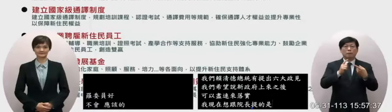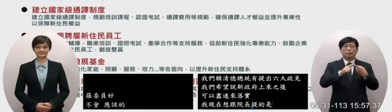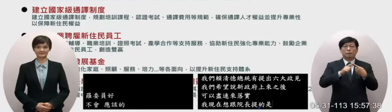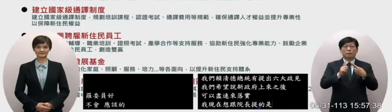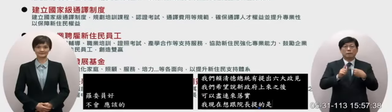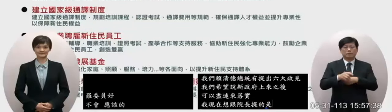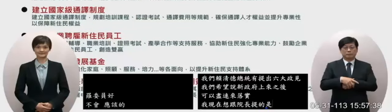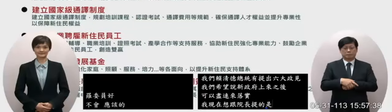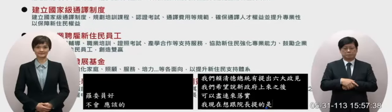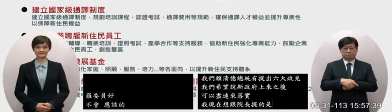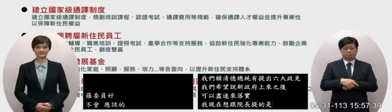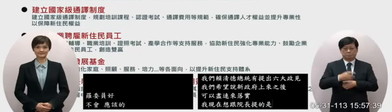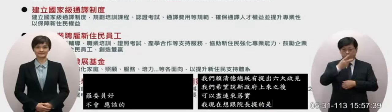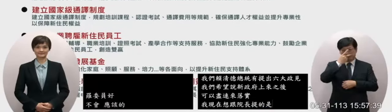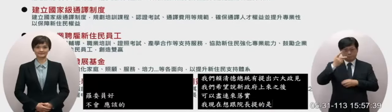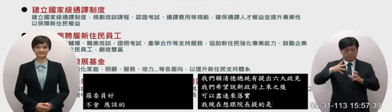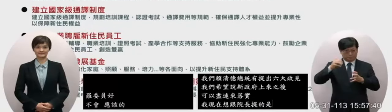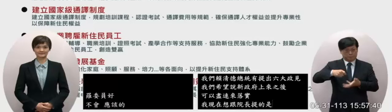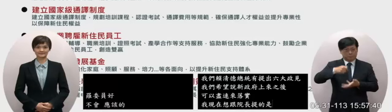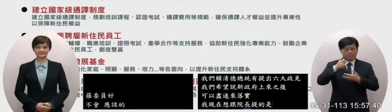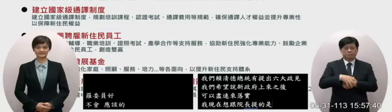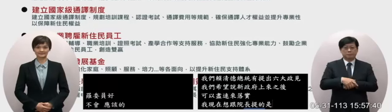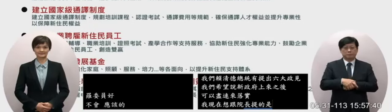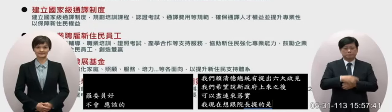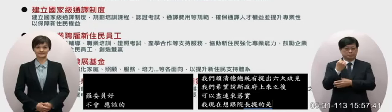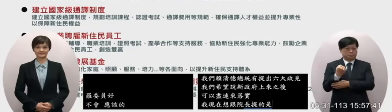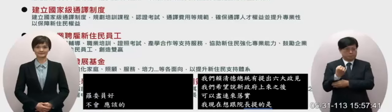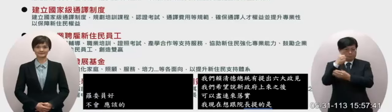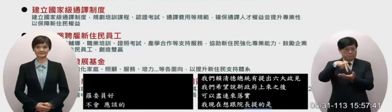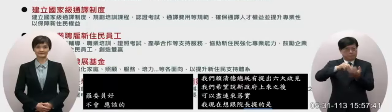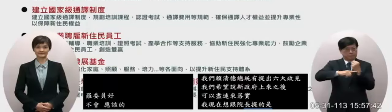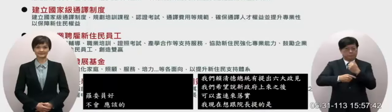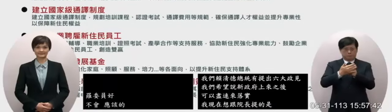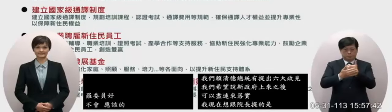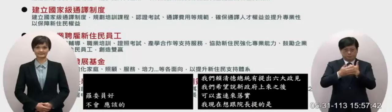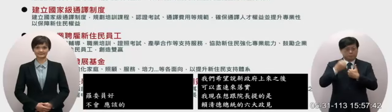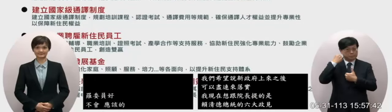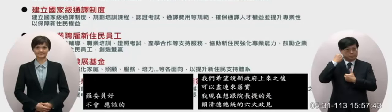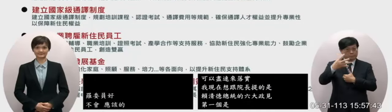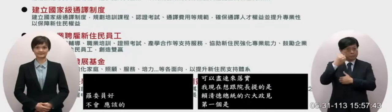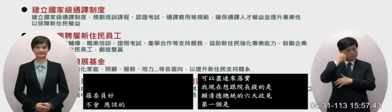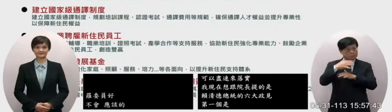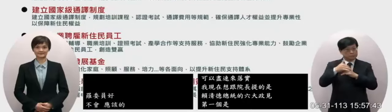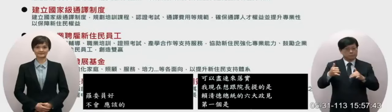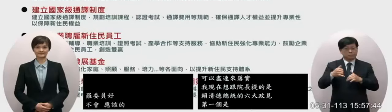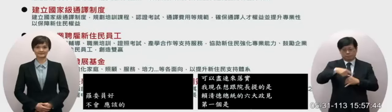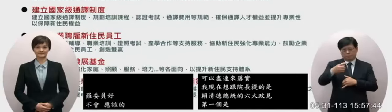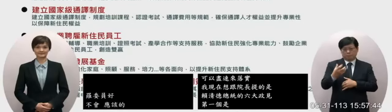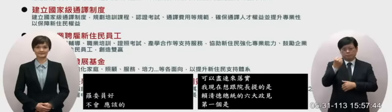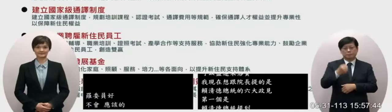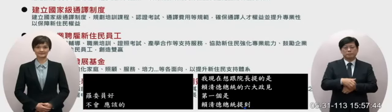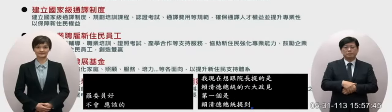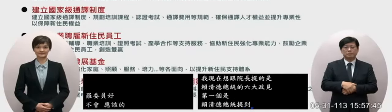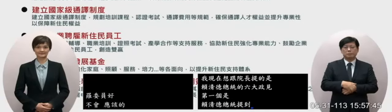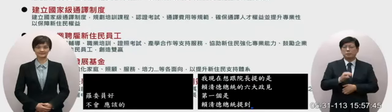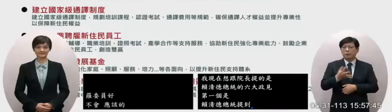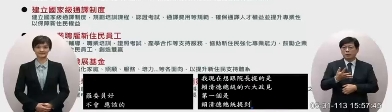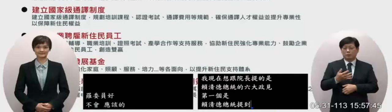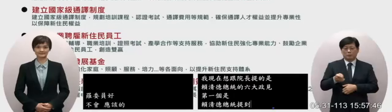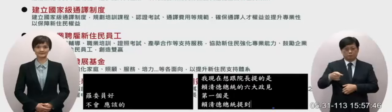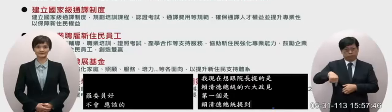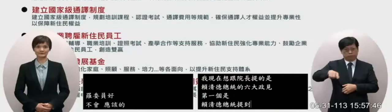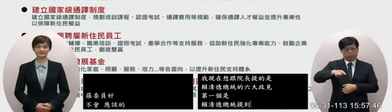是赖清德总统他有提到支持立法保障新住民的这个权益啊，因为新住民